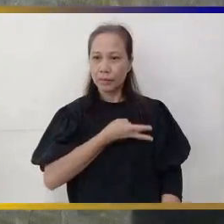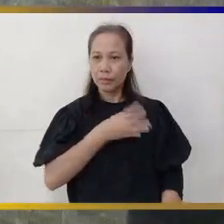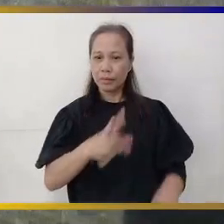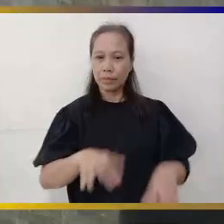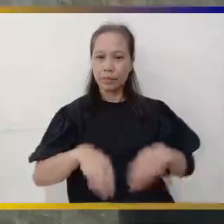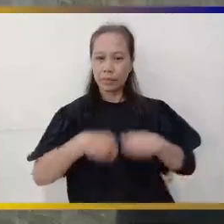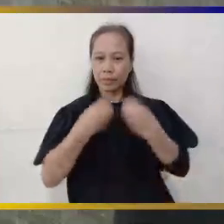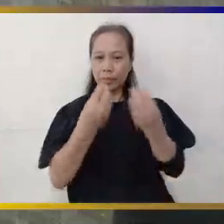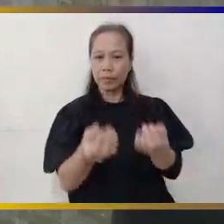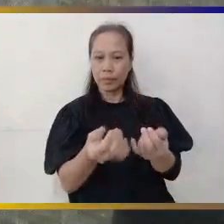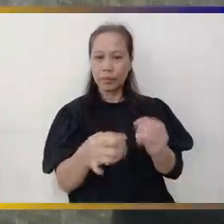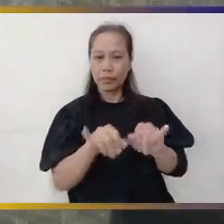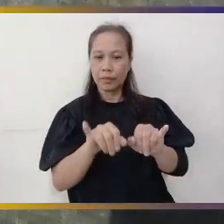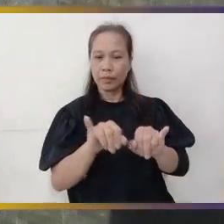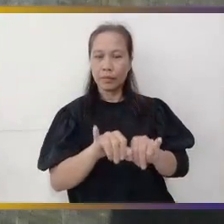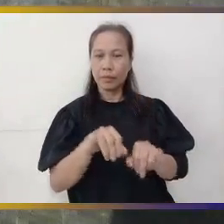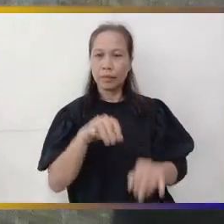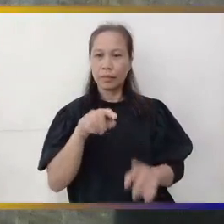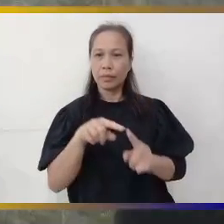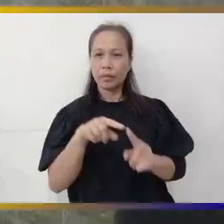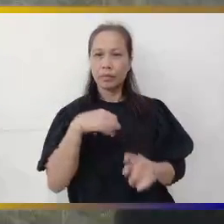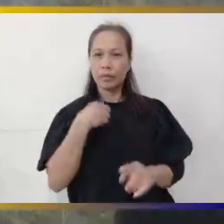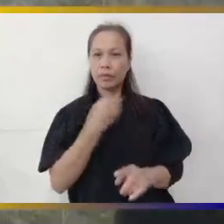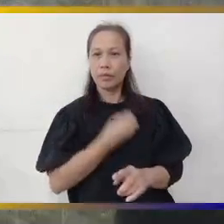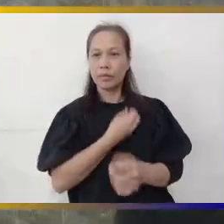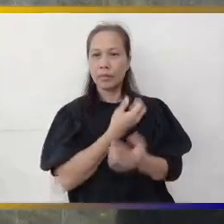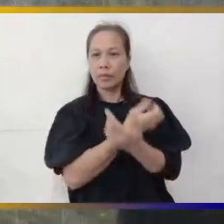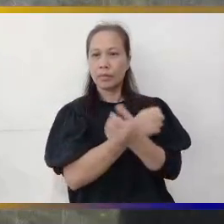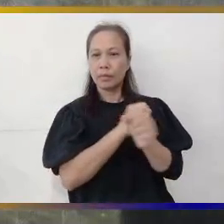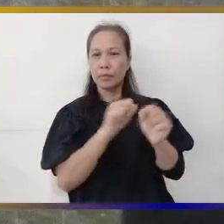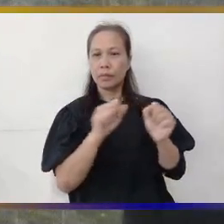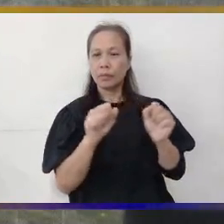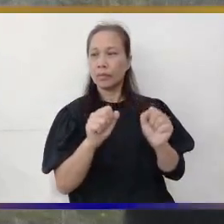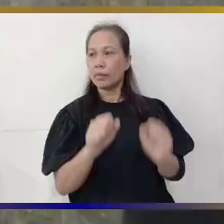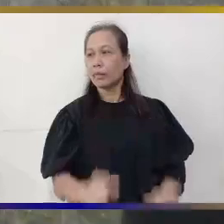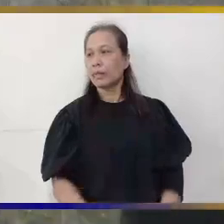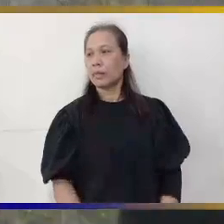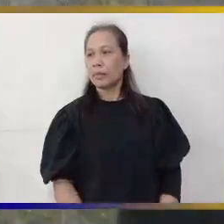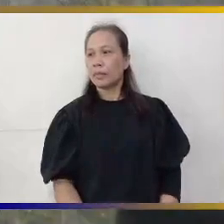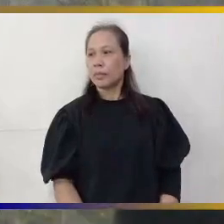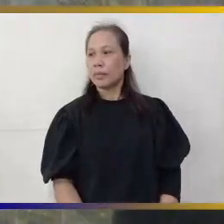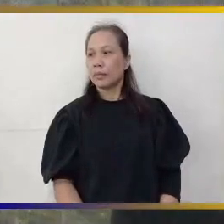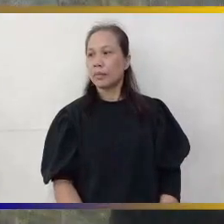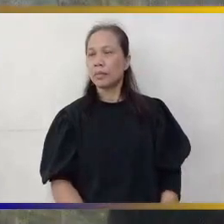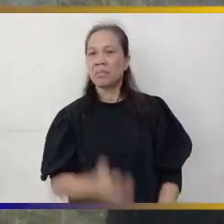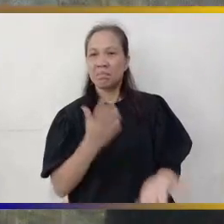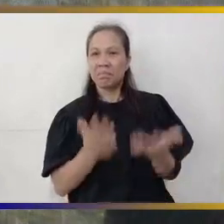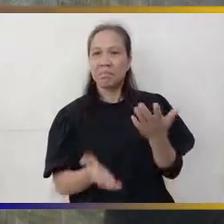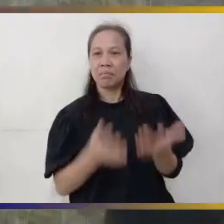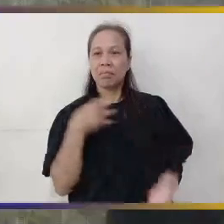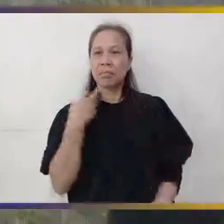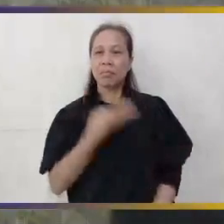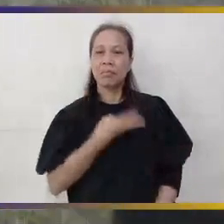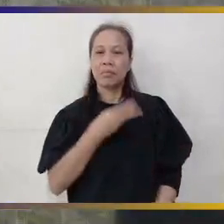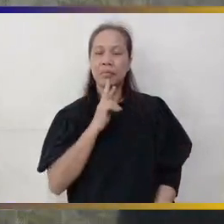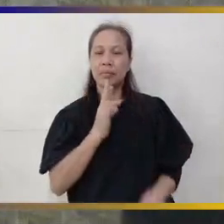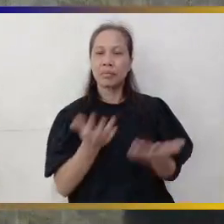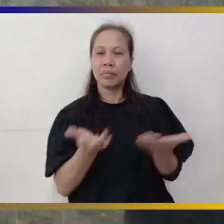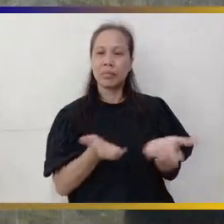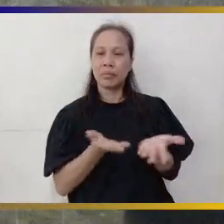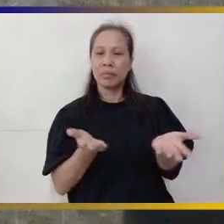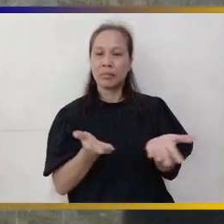yung kaligtasan yung kaligtasan maaring Nandidito tayo ngayon